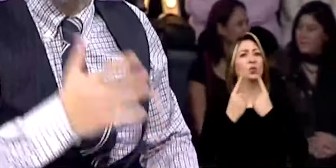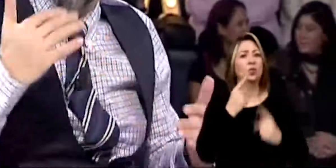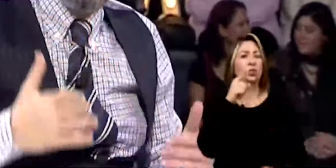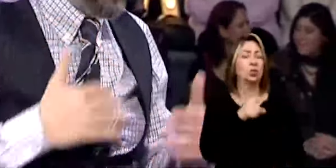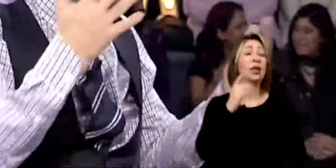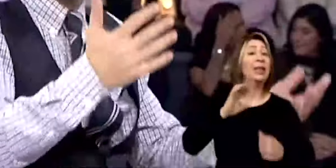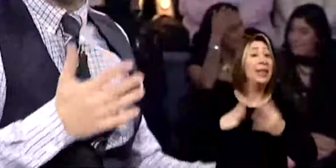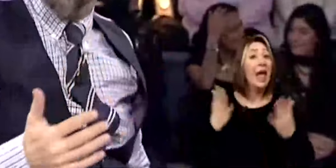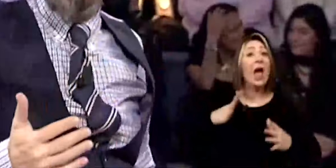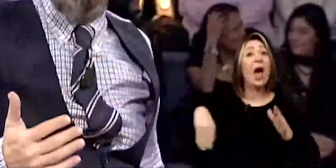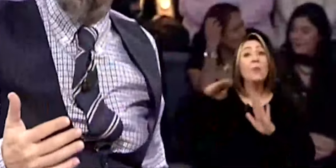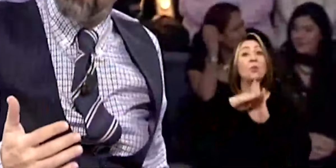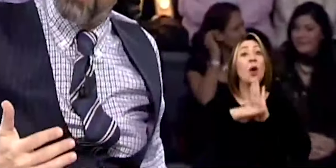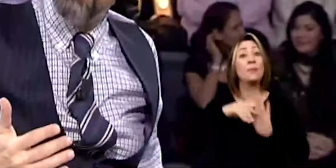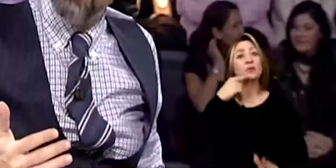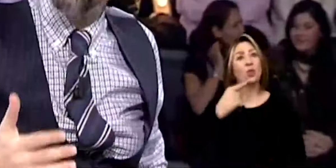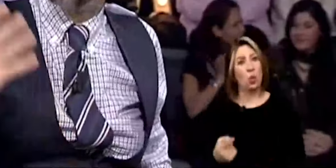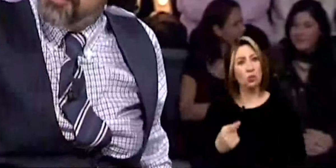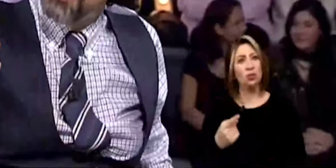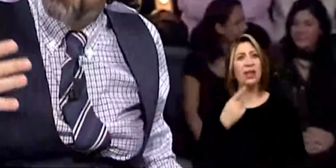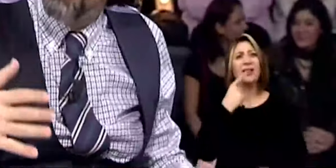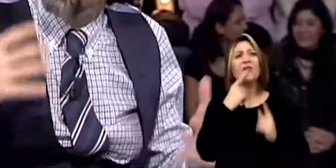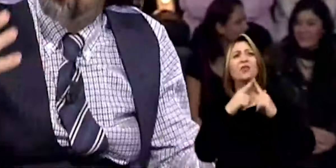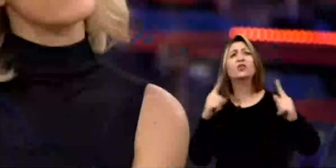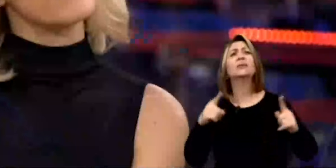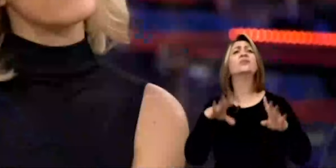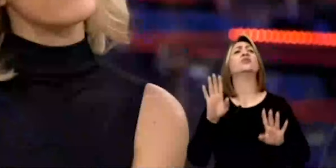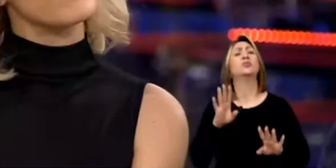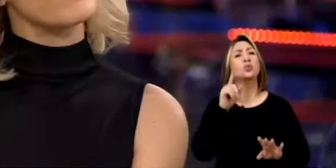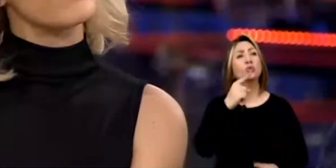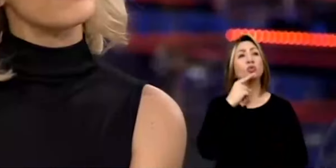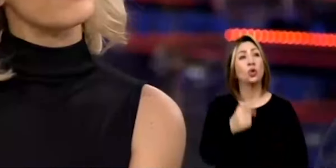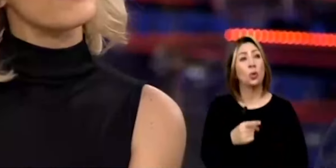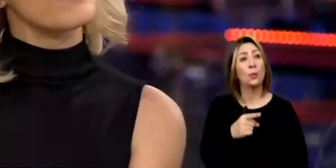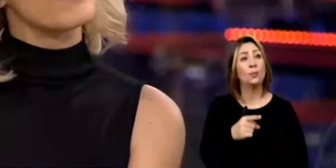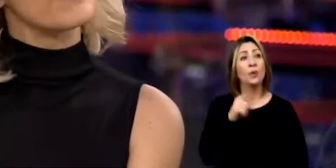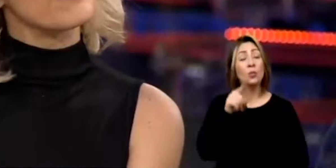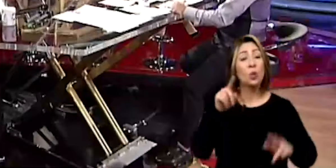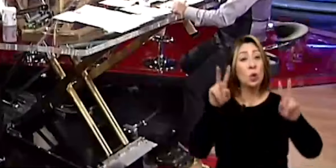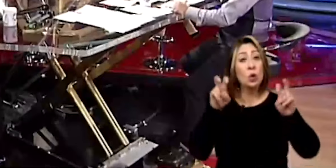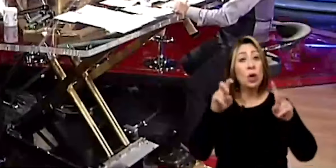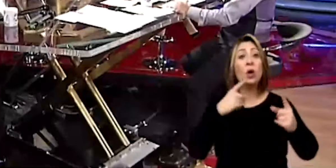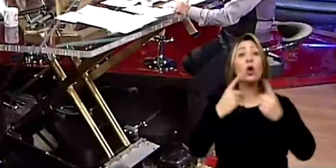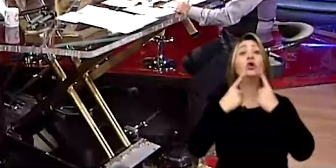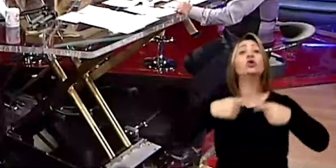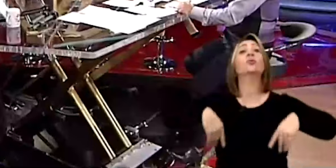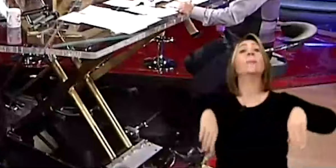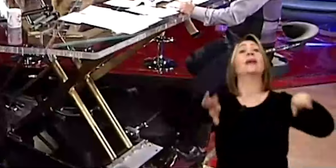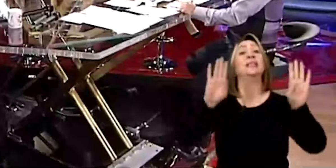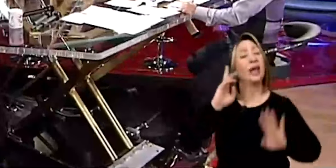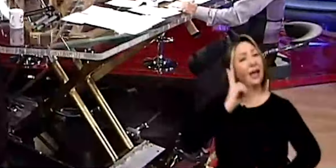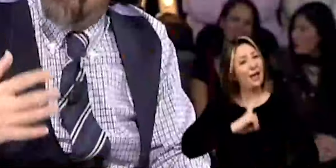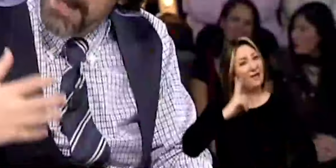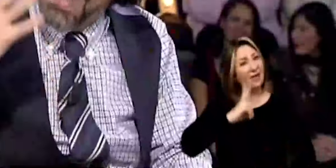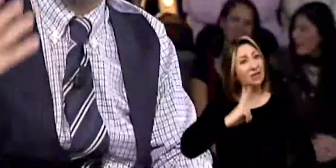konuşuyorsunuz. Çünkü her programda söylüyoruz efendim, lafı uzatacak değilim ama şunu söylüyorum. Bu konuları konuşmadıkça yani